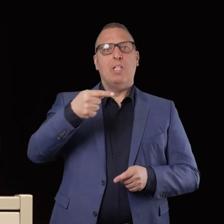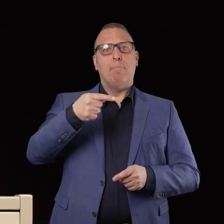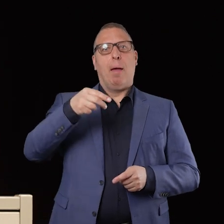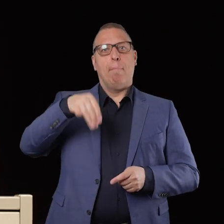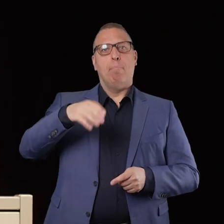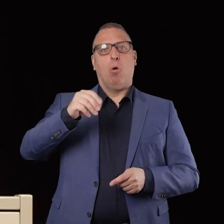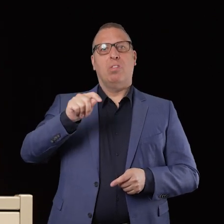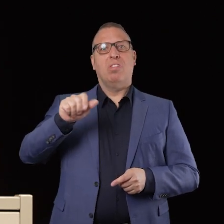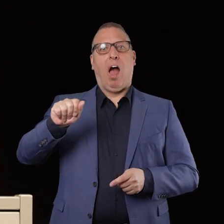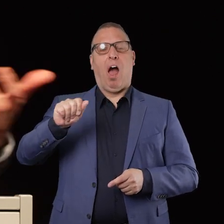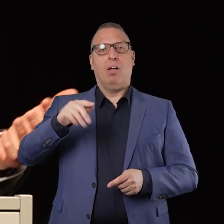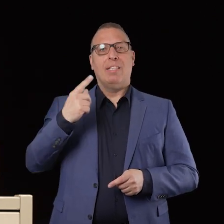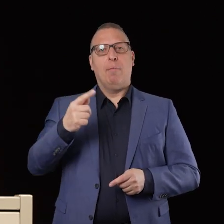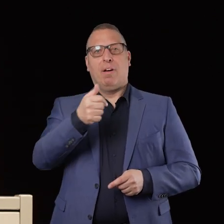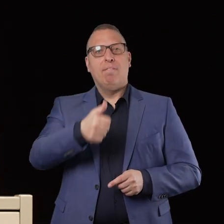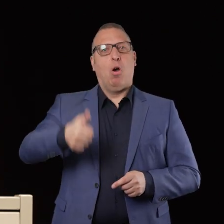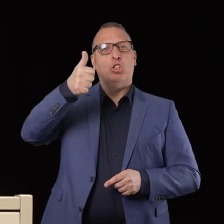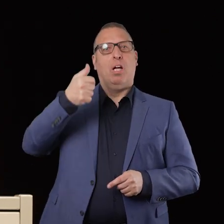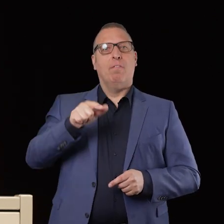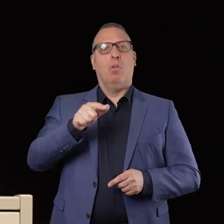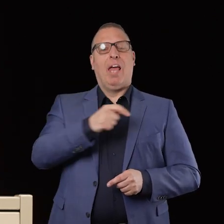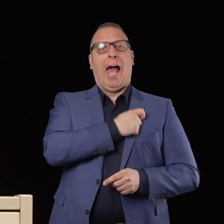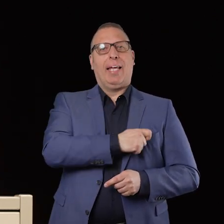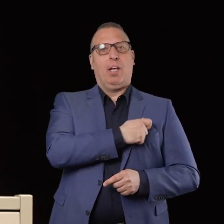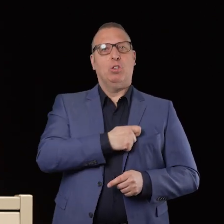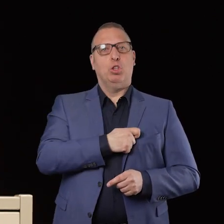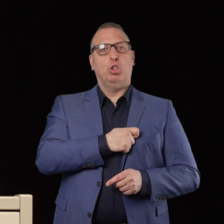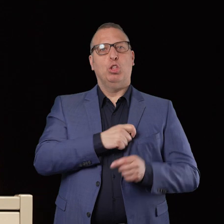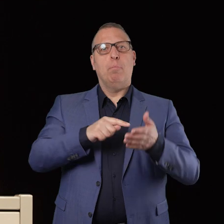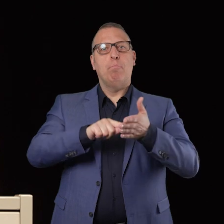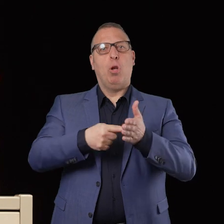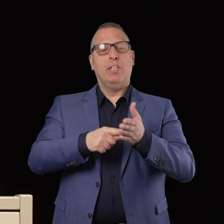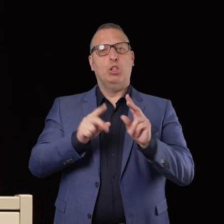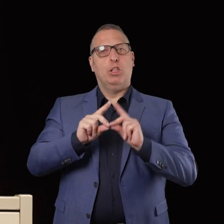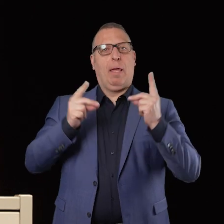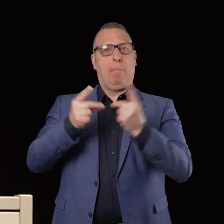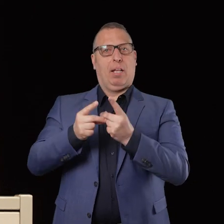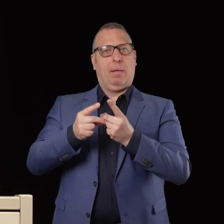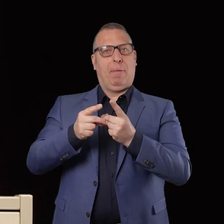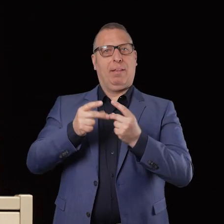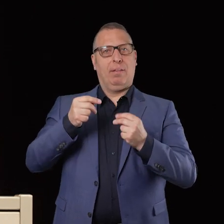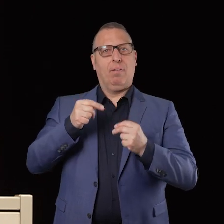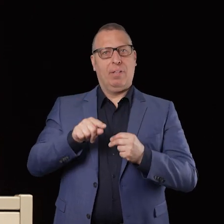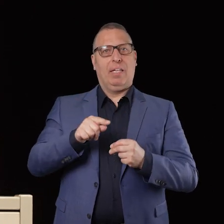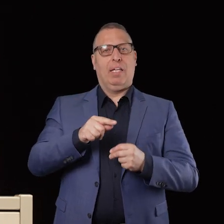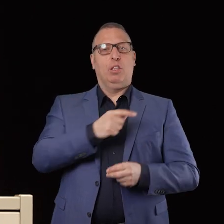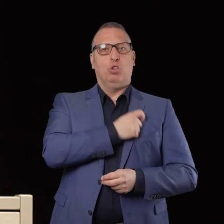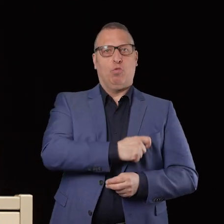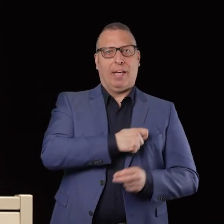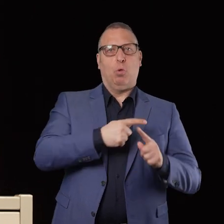Giuseppe Motta als Vorsteher des eidgenössischen politischen Departements